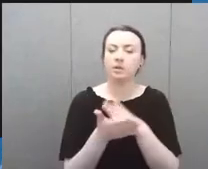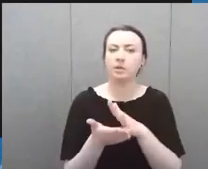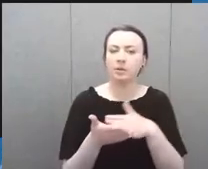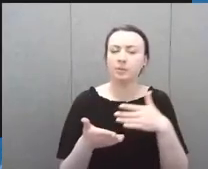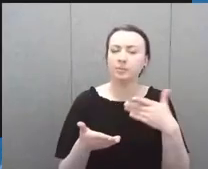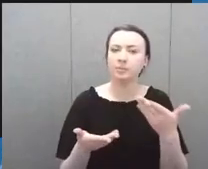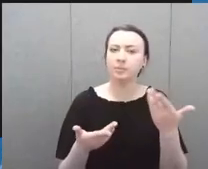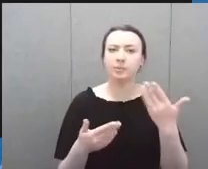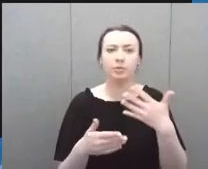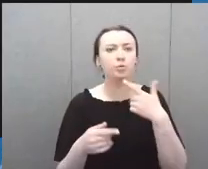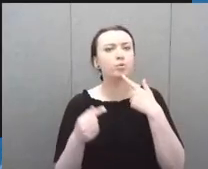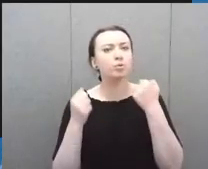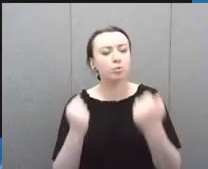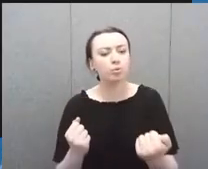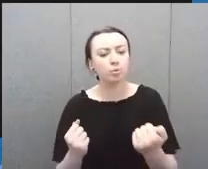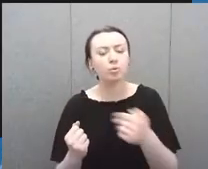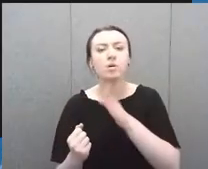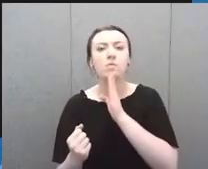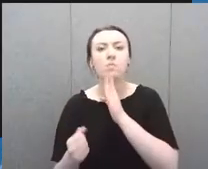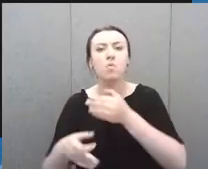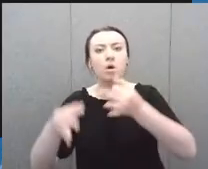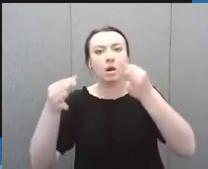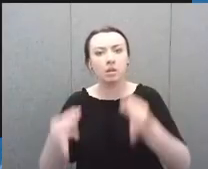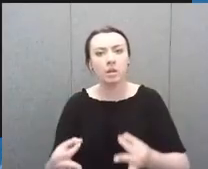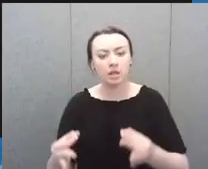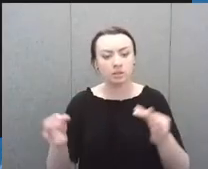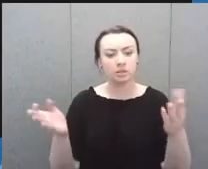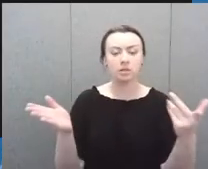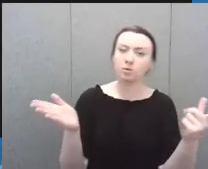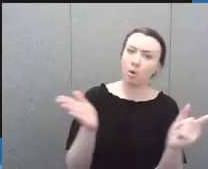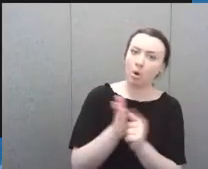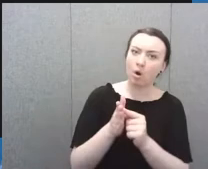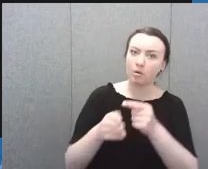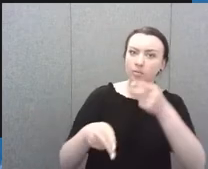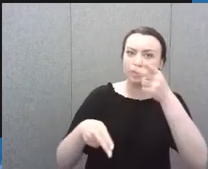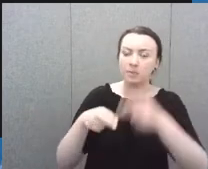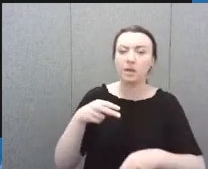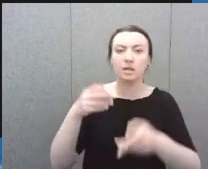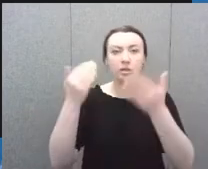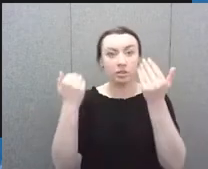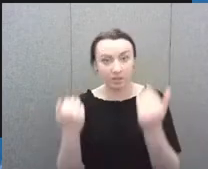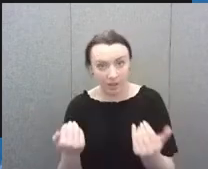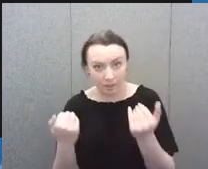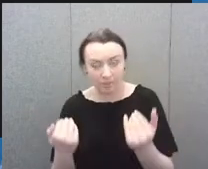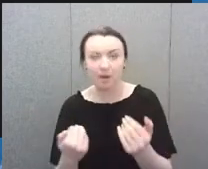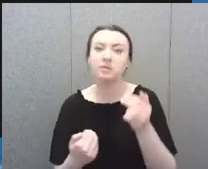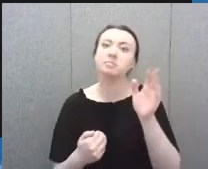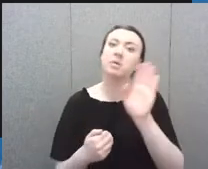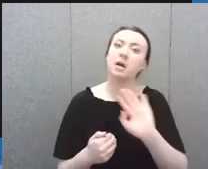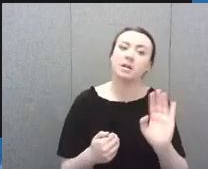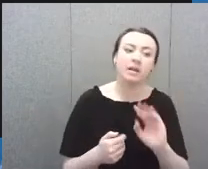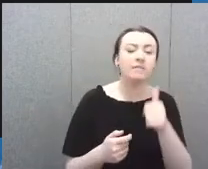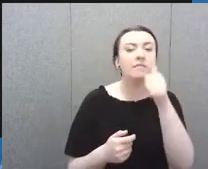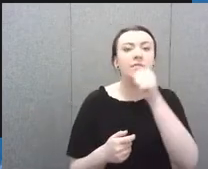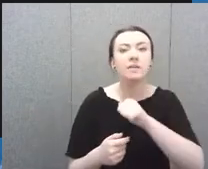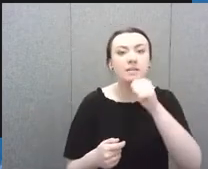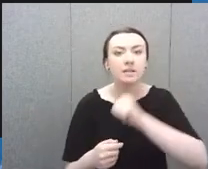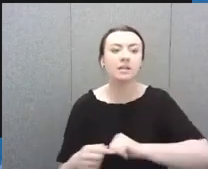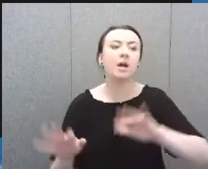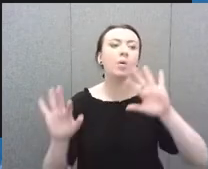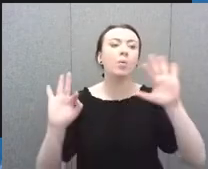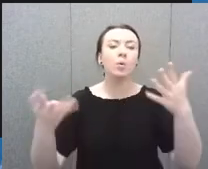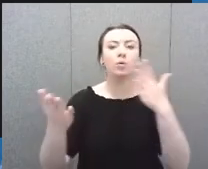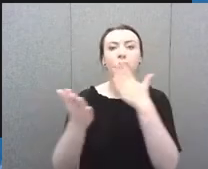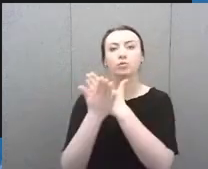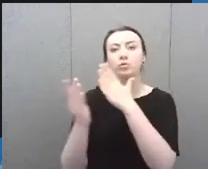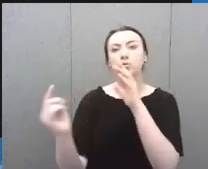он очень острый. Права женщин, должны ли они решаться здесь и сейчас, в